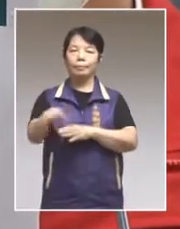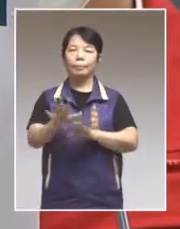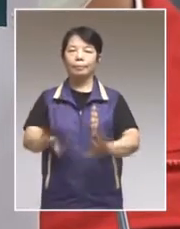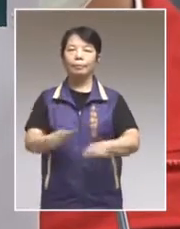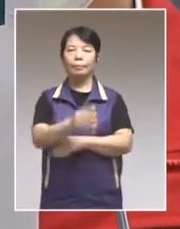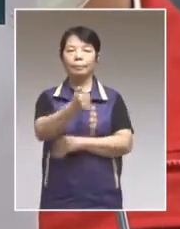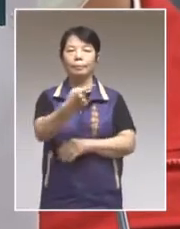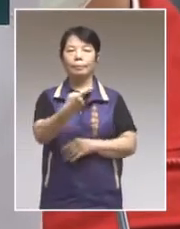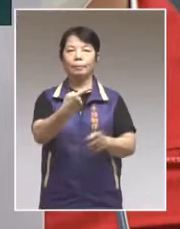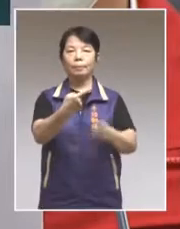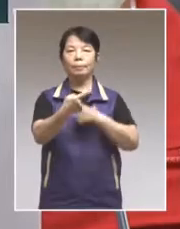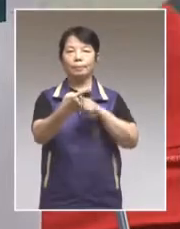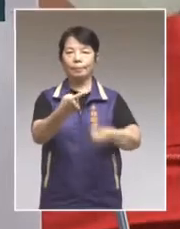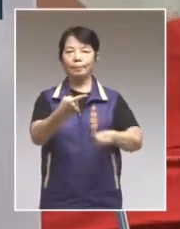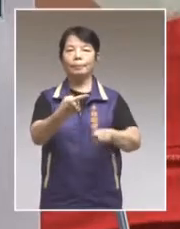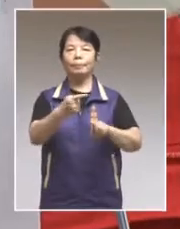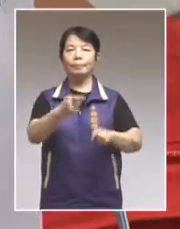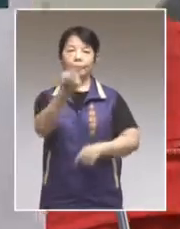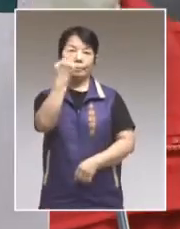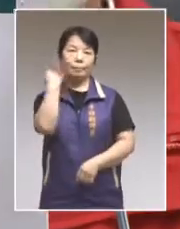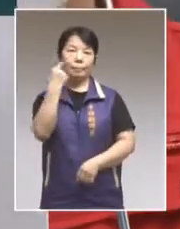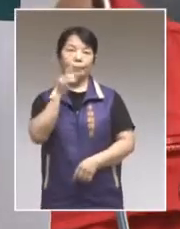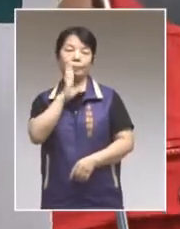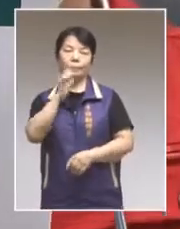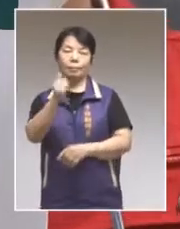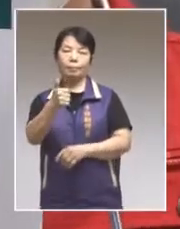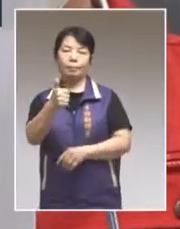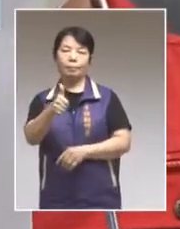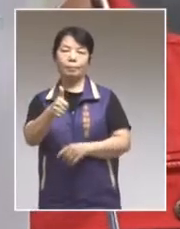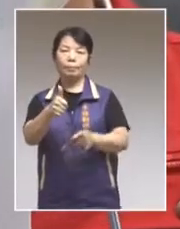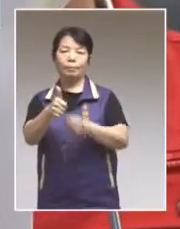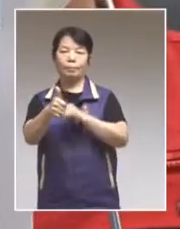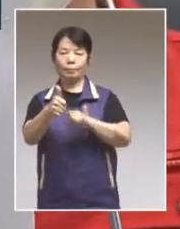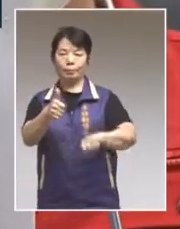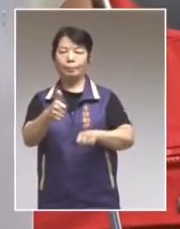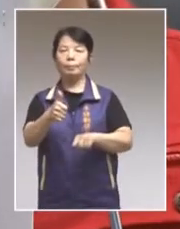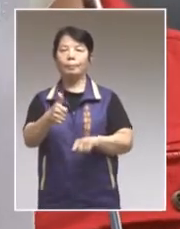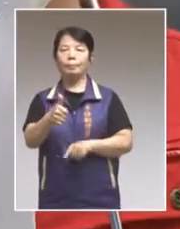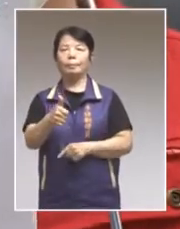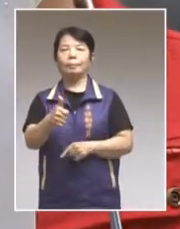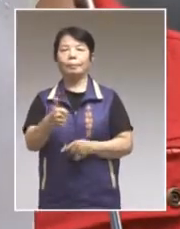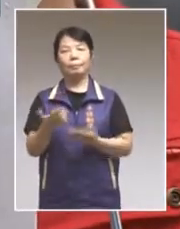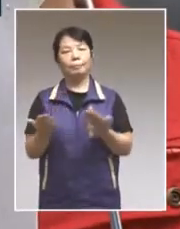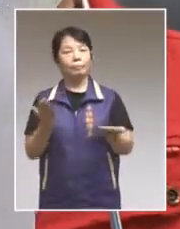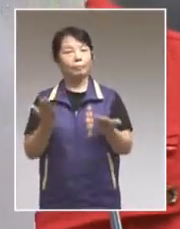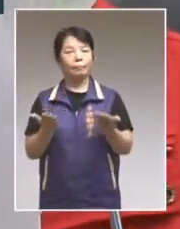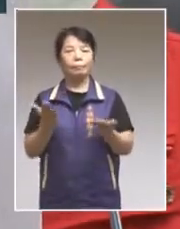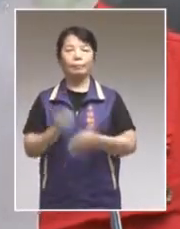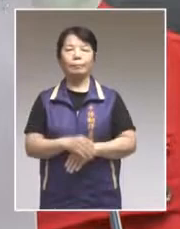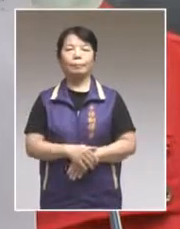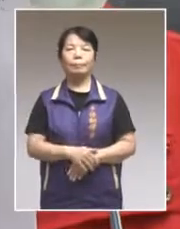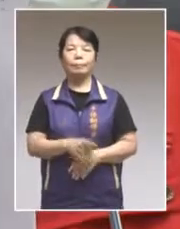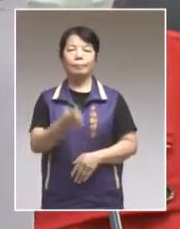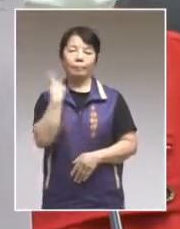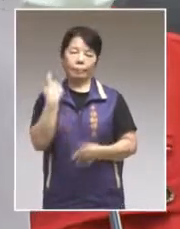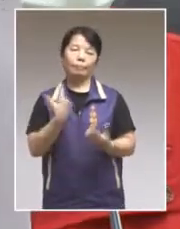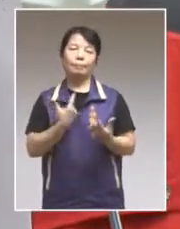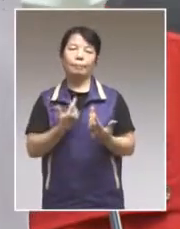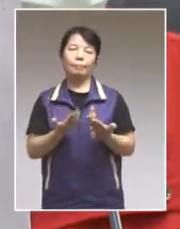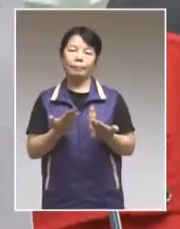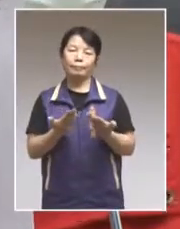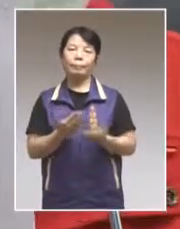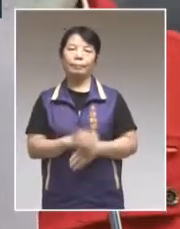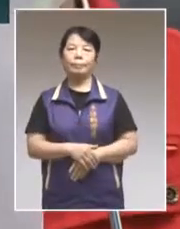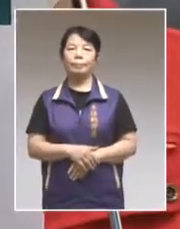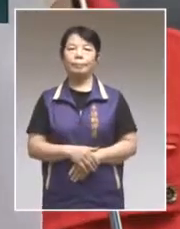天是51例，那昨天是55例，这个数量其实也差不多，跟昨天差异不